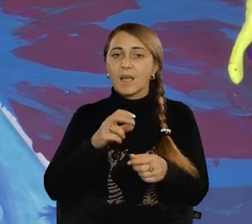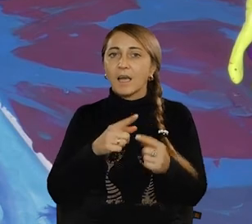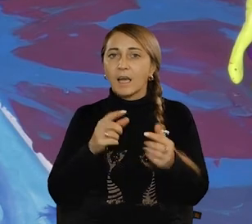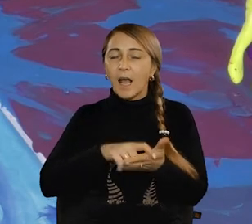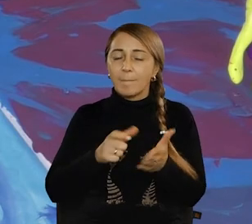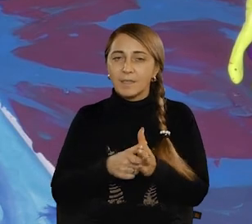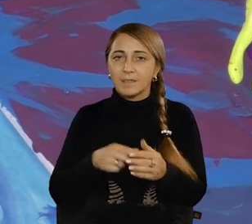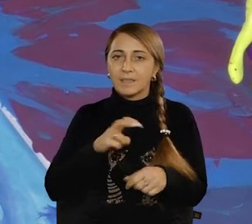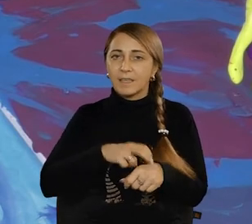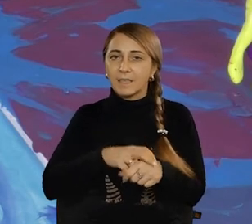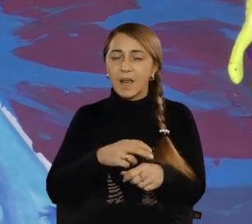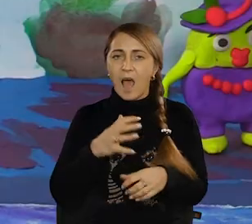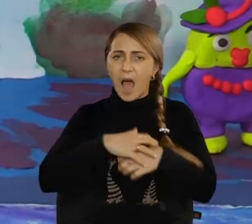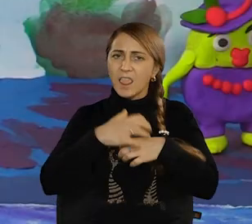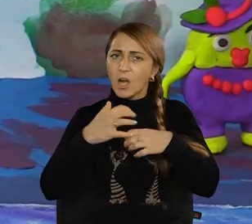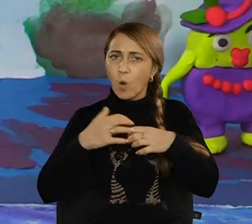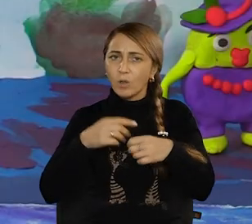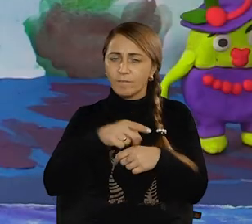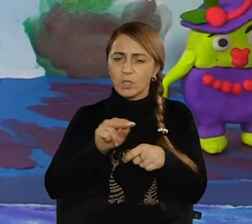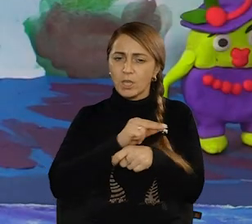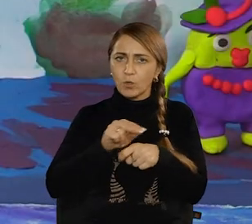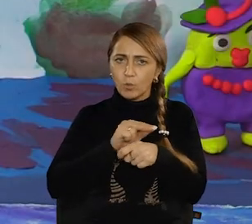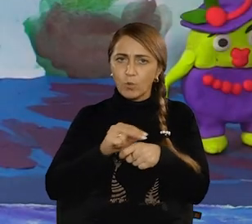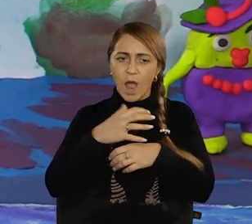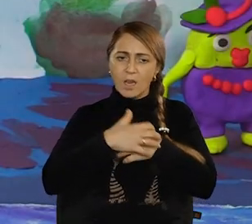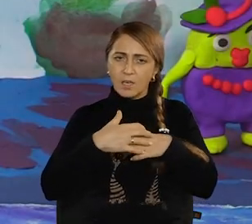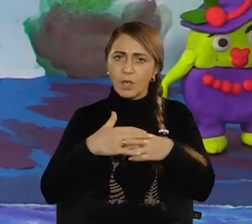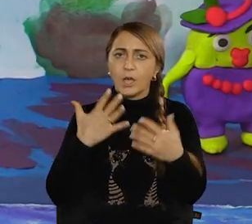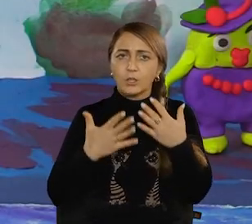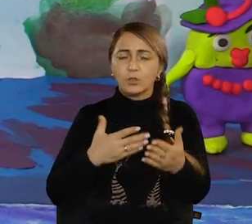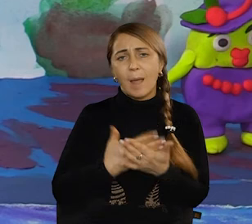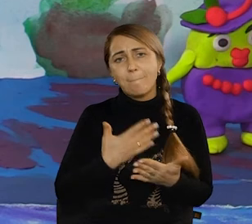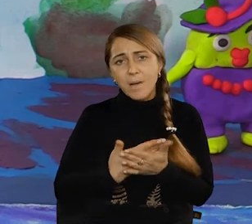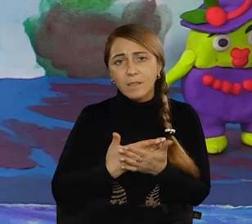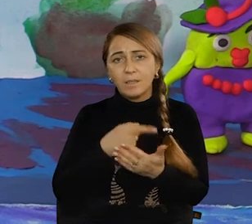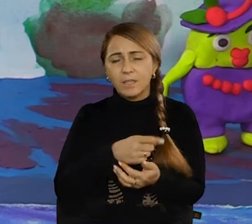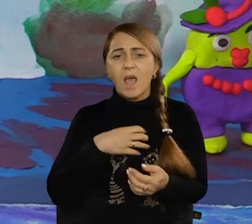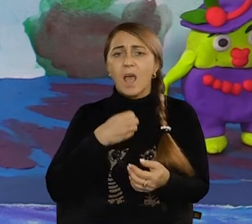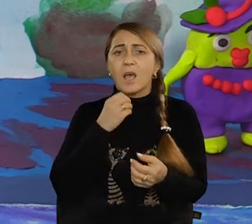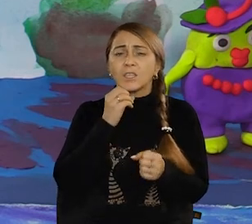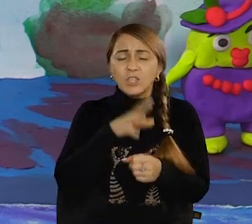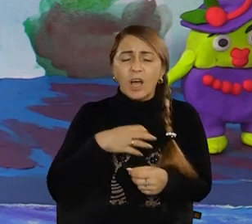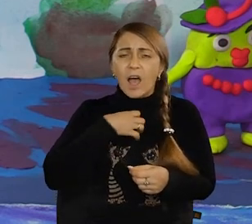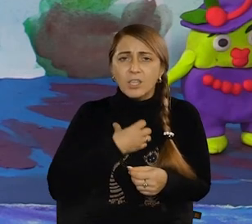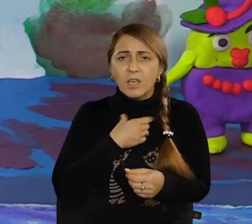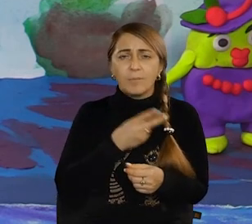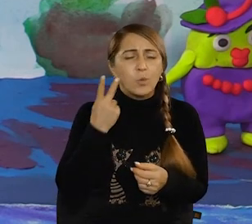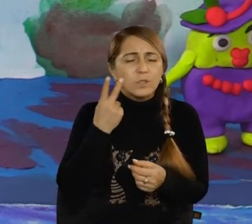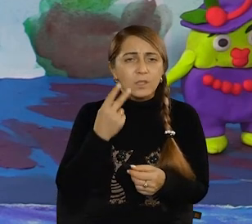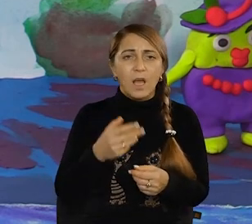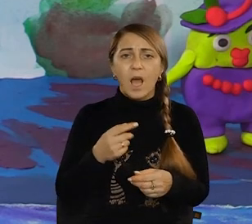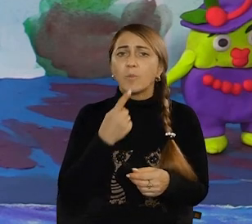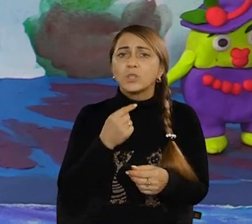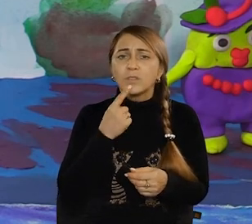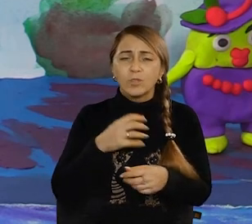кабінет лікаря-алерголога. Він лікує алергії. Якщо, для прикладу, ти чхаєш постійно або почервоніла